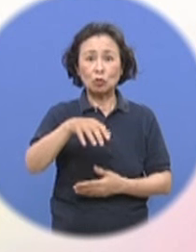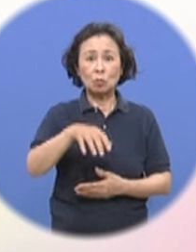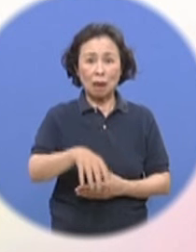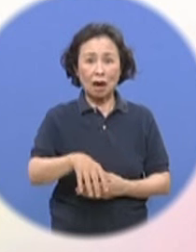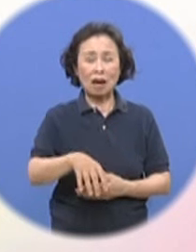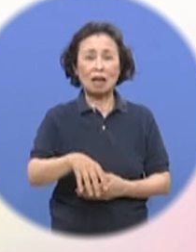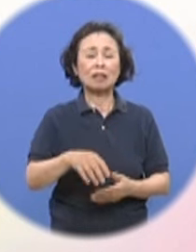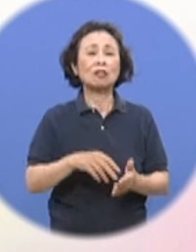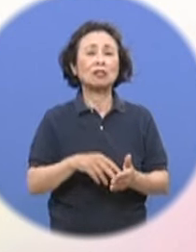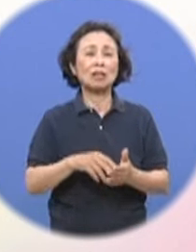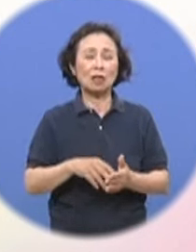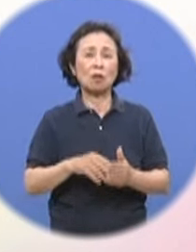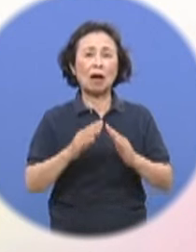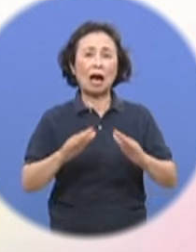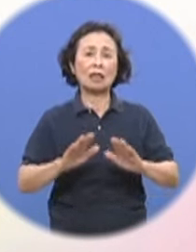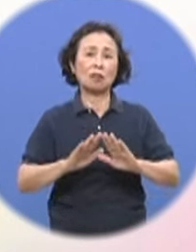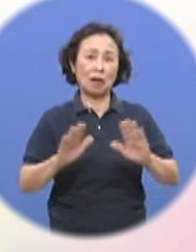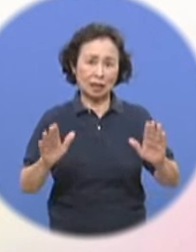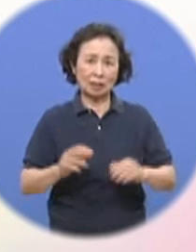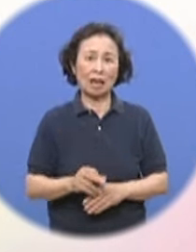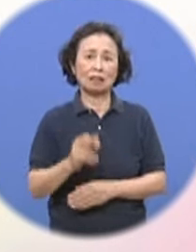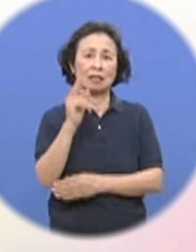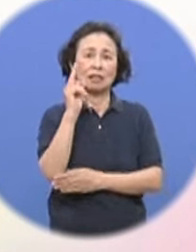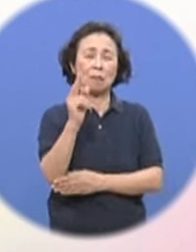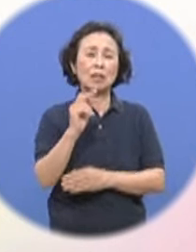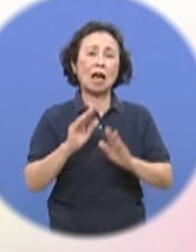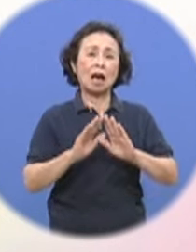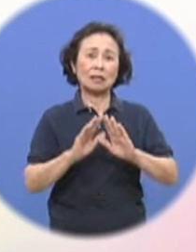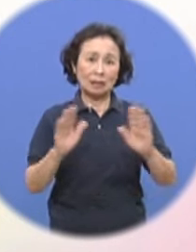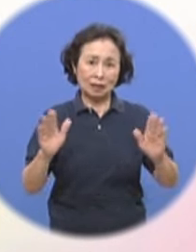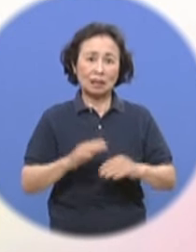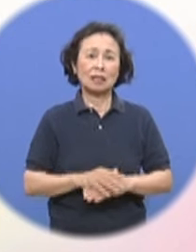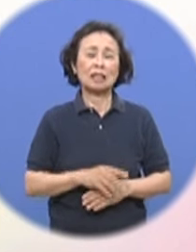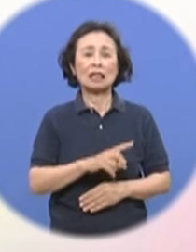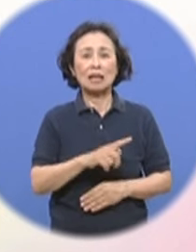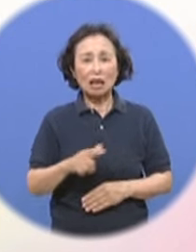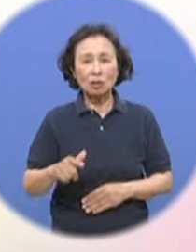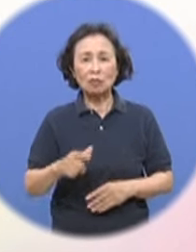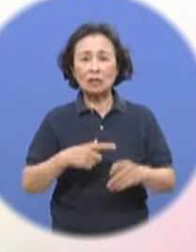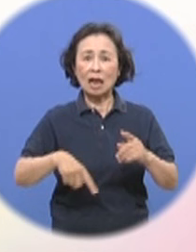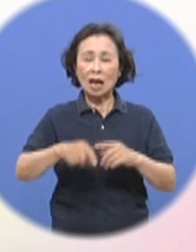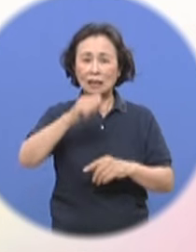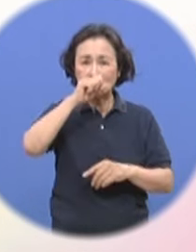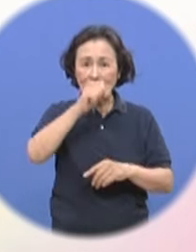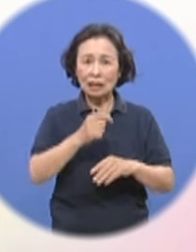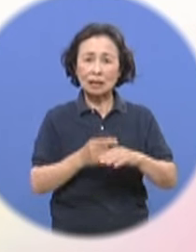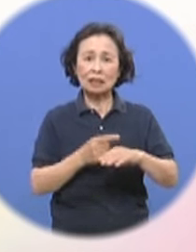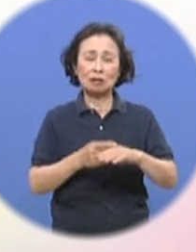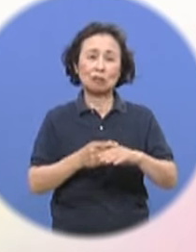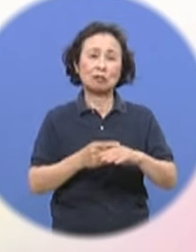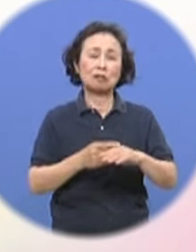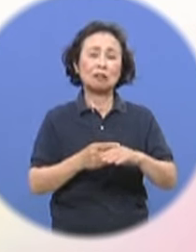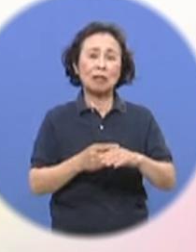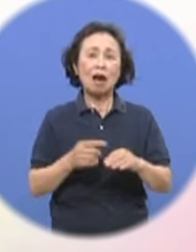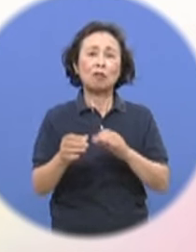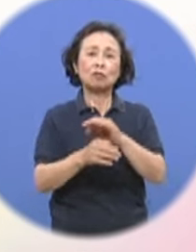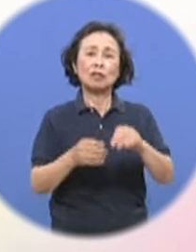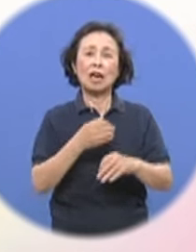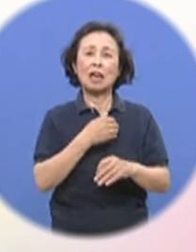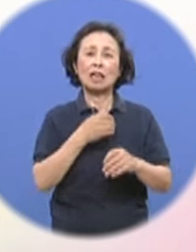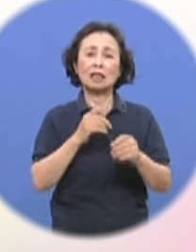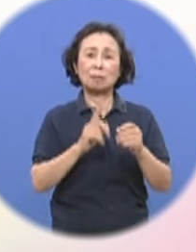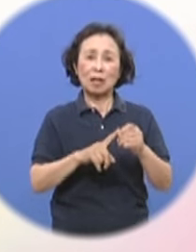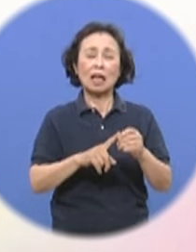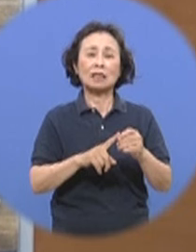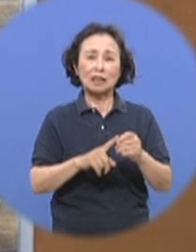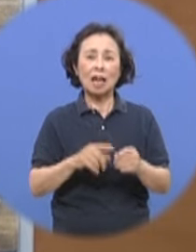会の開催だったりセミナーの実施だったりということでさらに良質な運営ができるように県の方もサポートしていければ